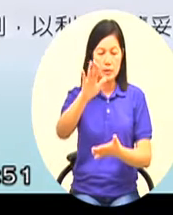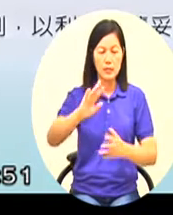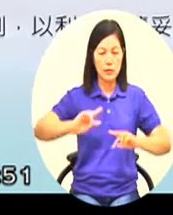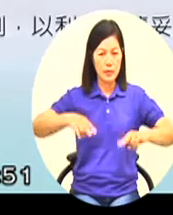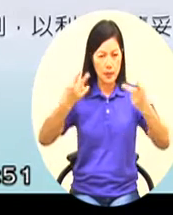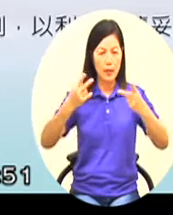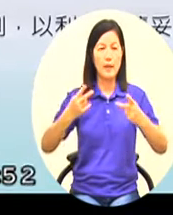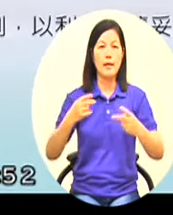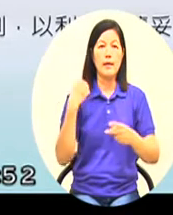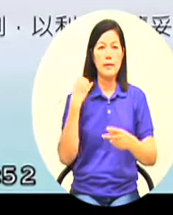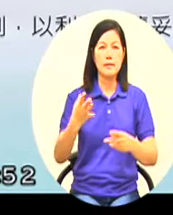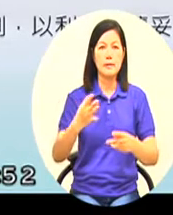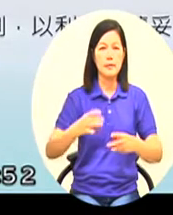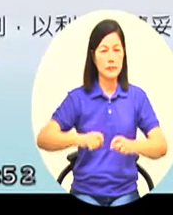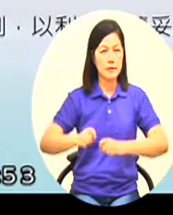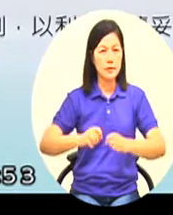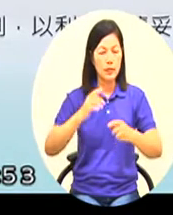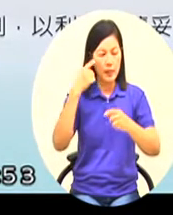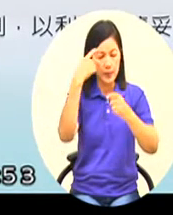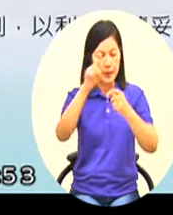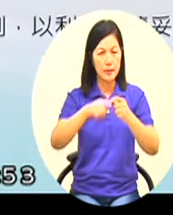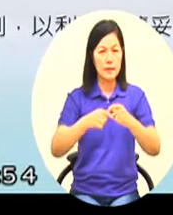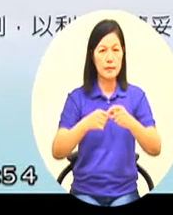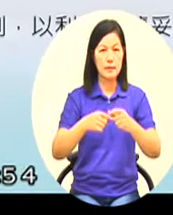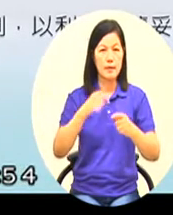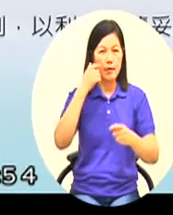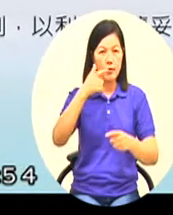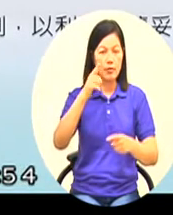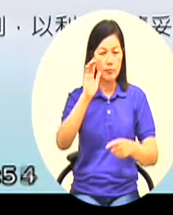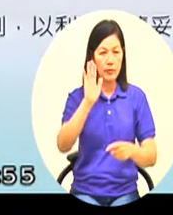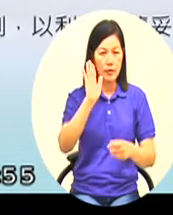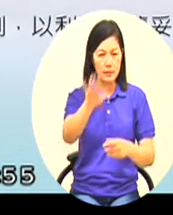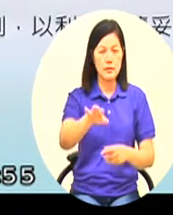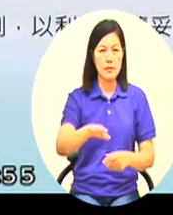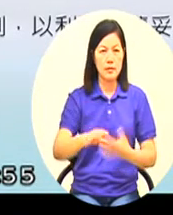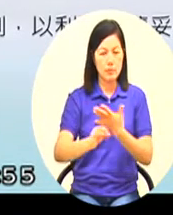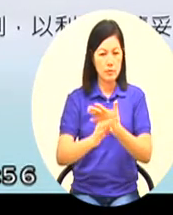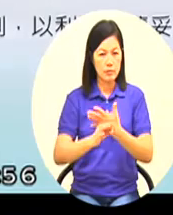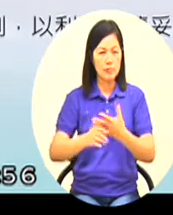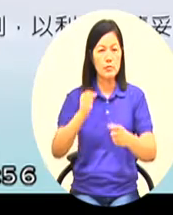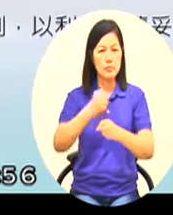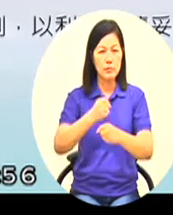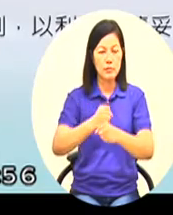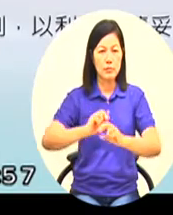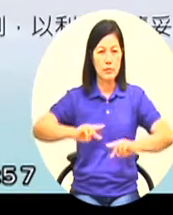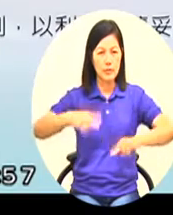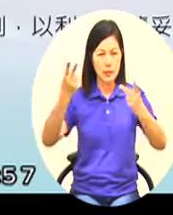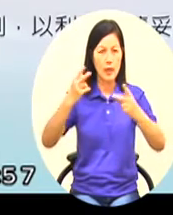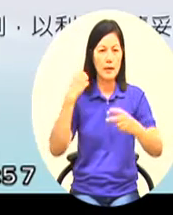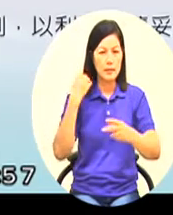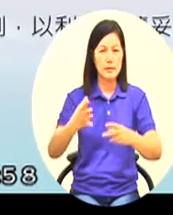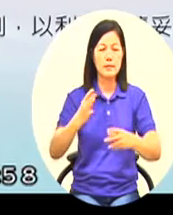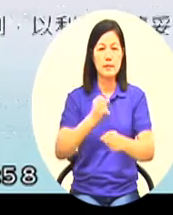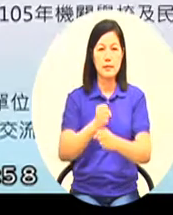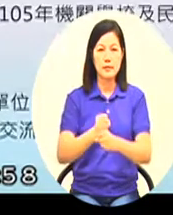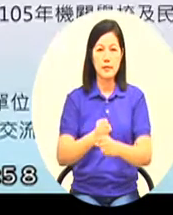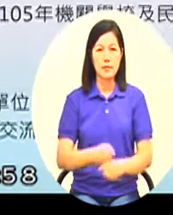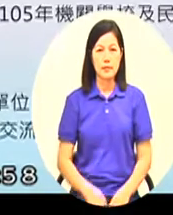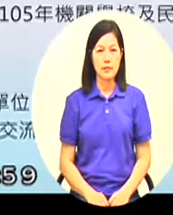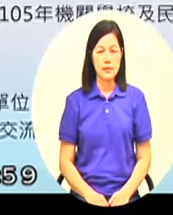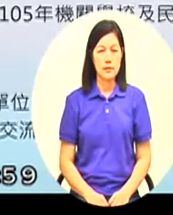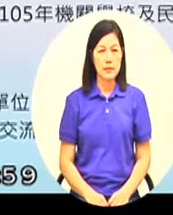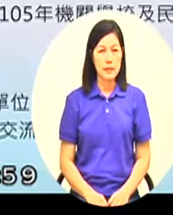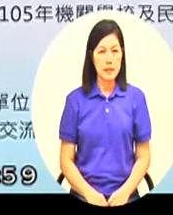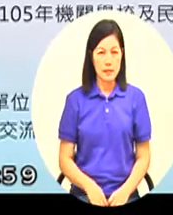规划，预计从明年下半年开始就要来进行我们四座厂的一个更新的一个工作。节能减碳